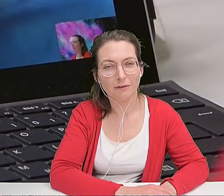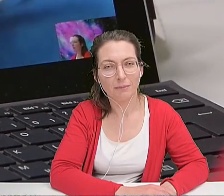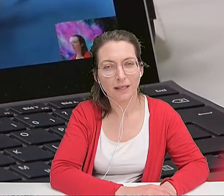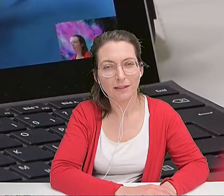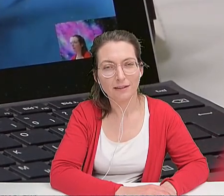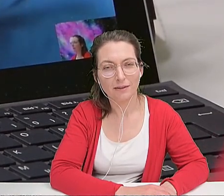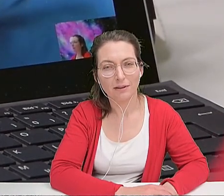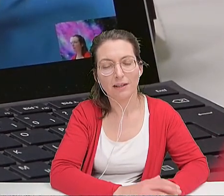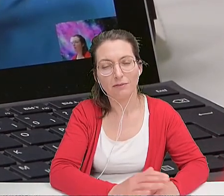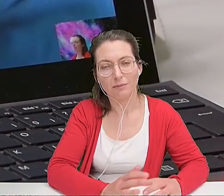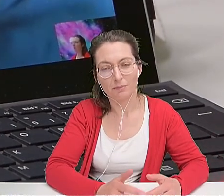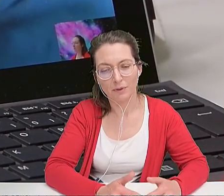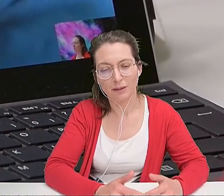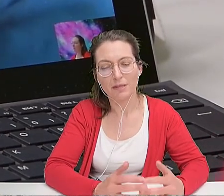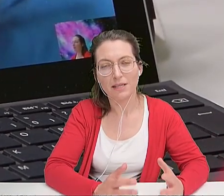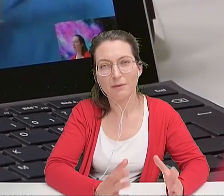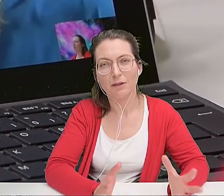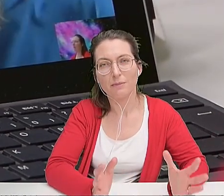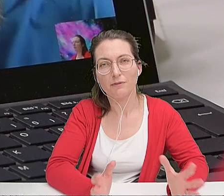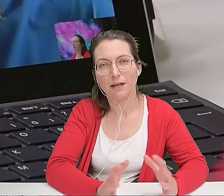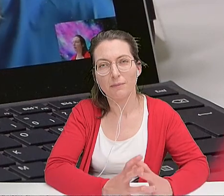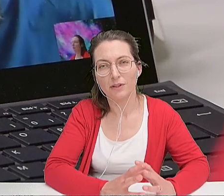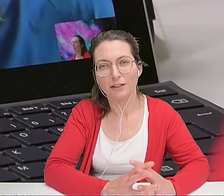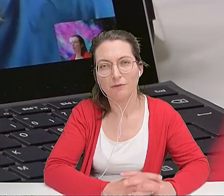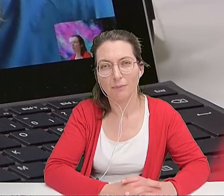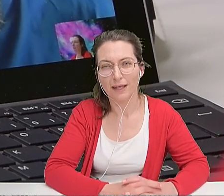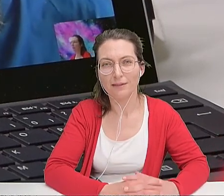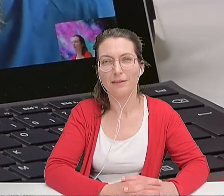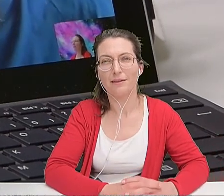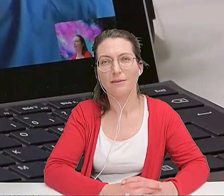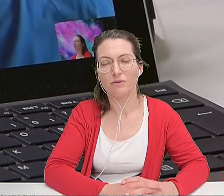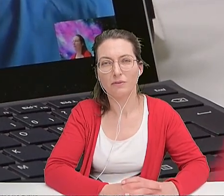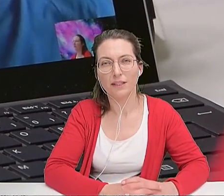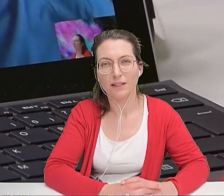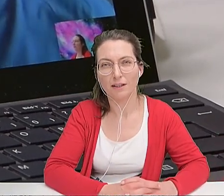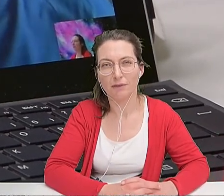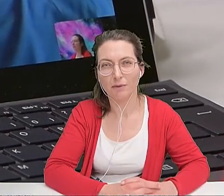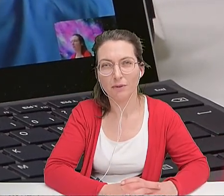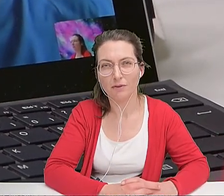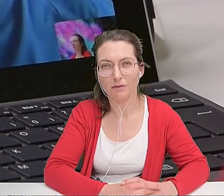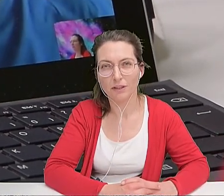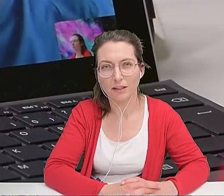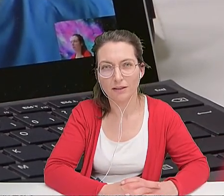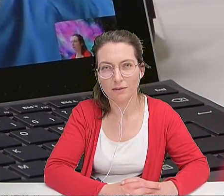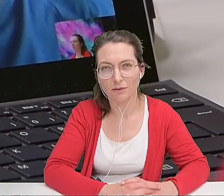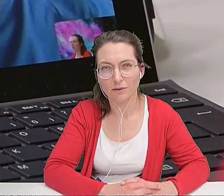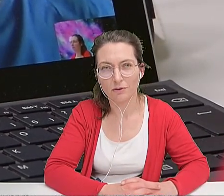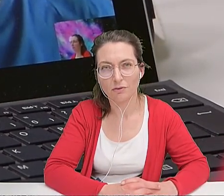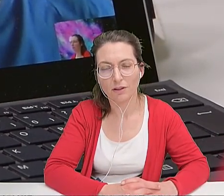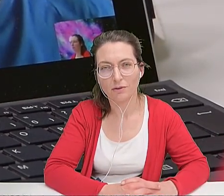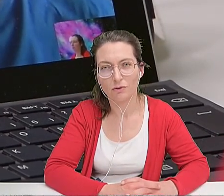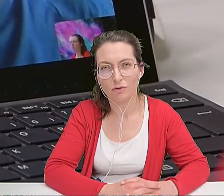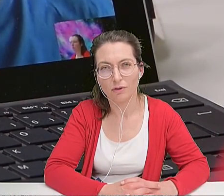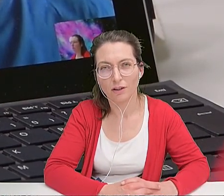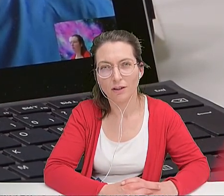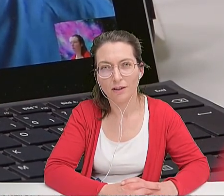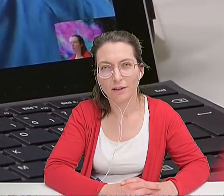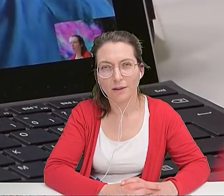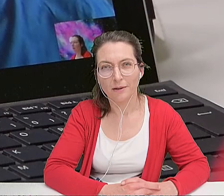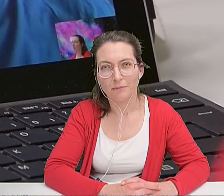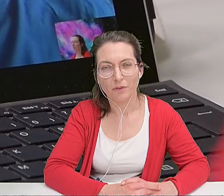denn Informatik, also warum ist Programmieren, aber warum ist vor allem auch die Informatik so wichtig? Warum ist es so wichtig, dass unsere Schülerinnen und